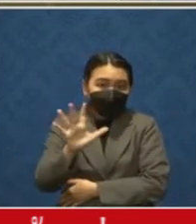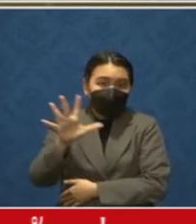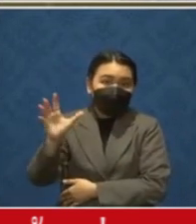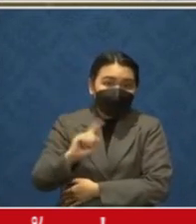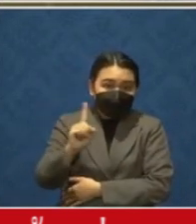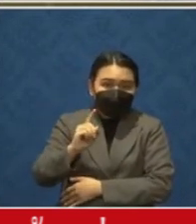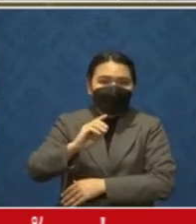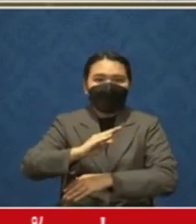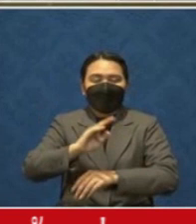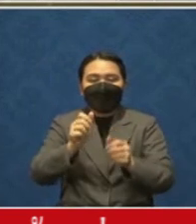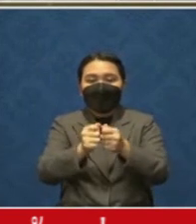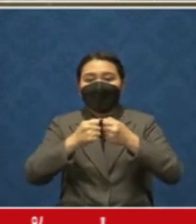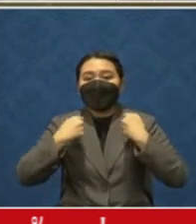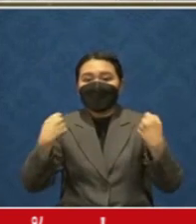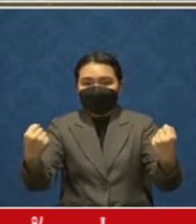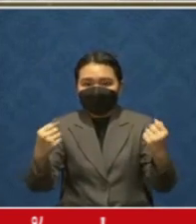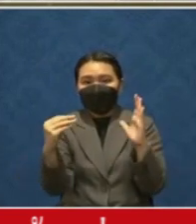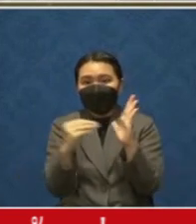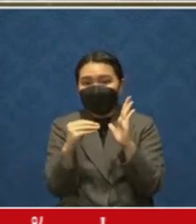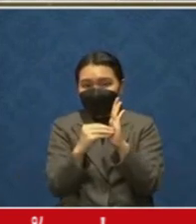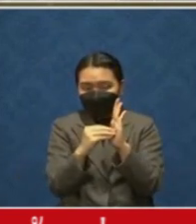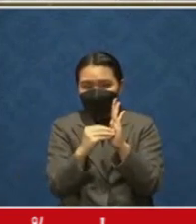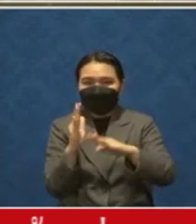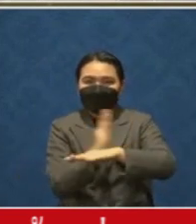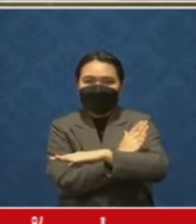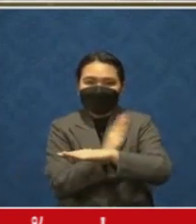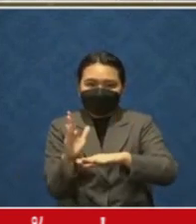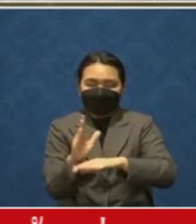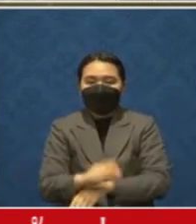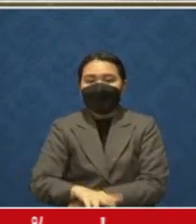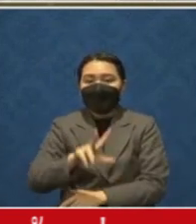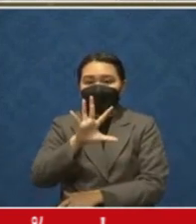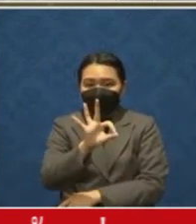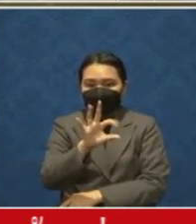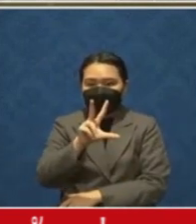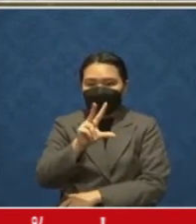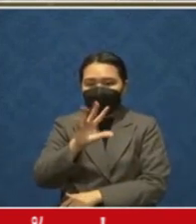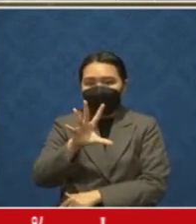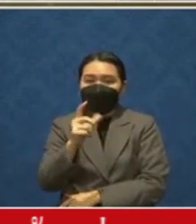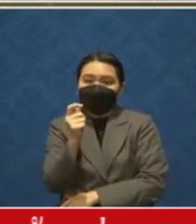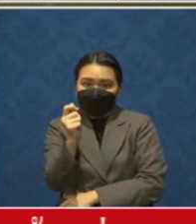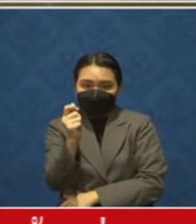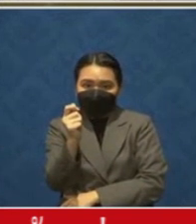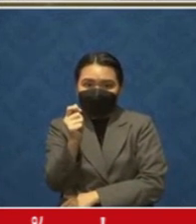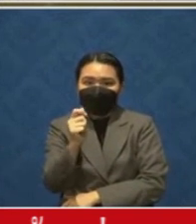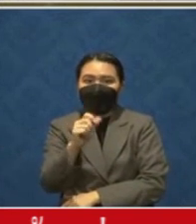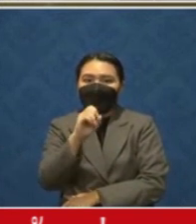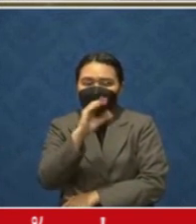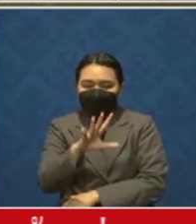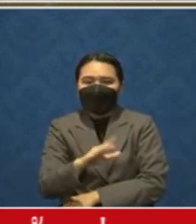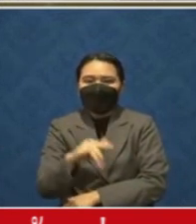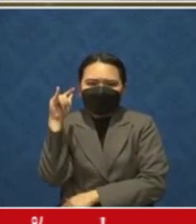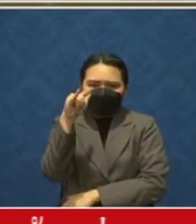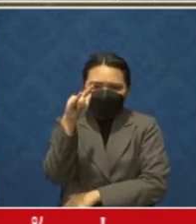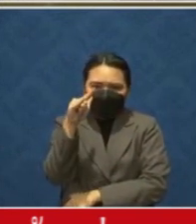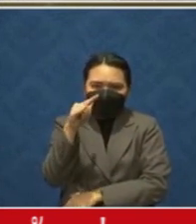าคือหนังสือพิมพ์กรุงเทพธุรกิจครับเสทอย้ำ F-35A ตอบโจทย์ผมไม่เถียงครับว่าเป็น